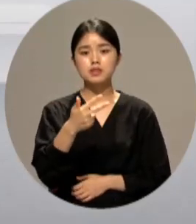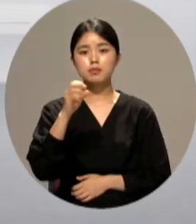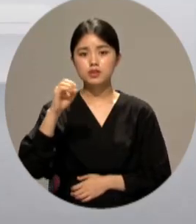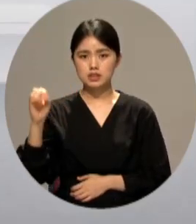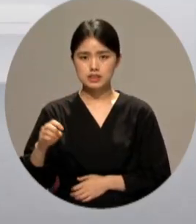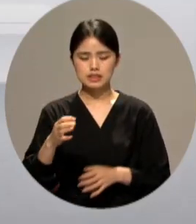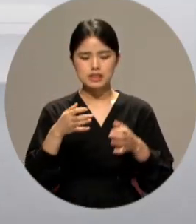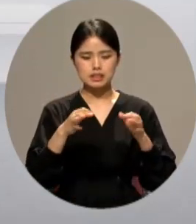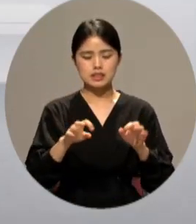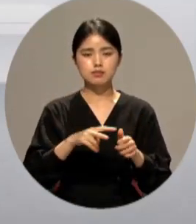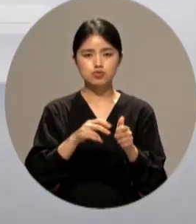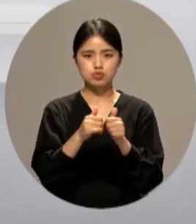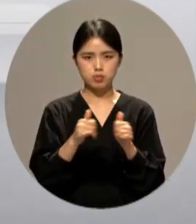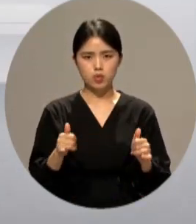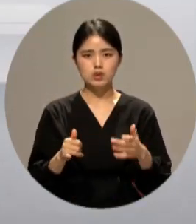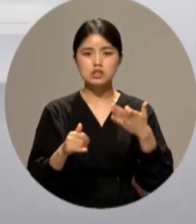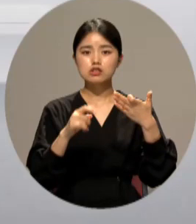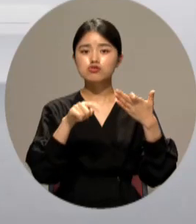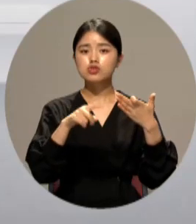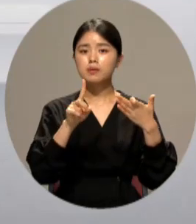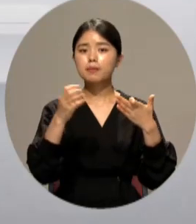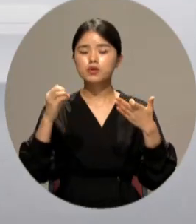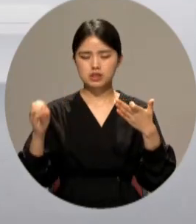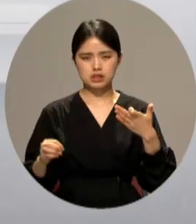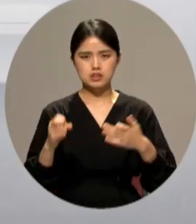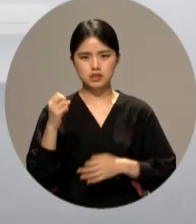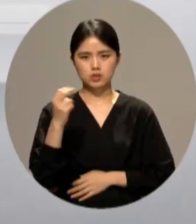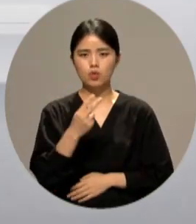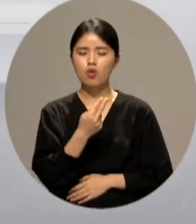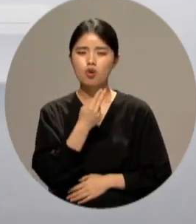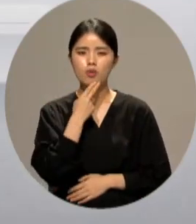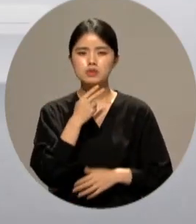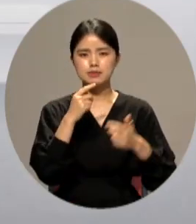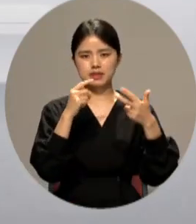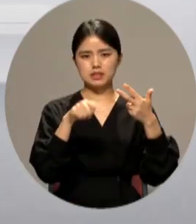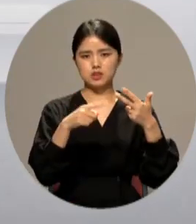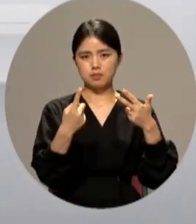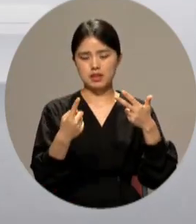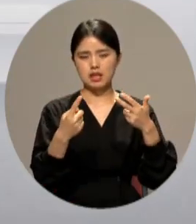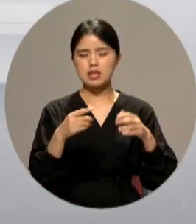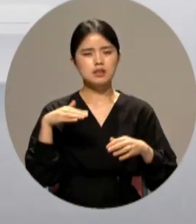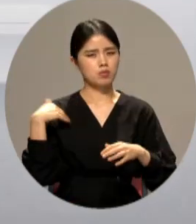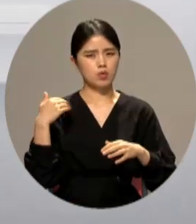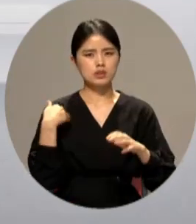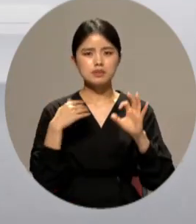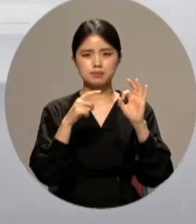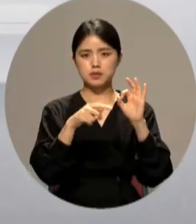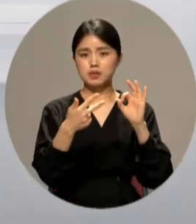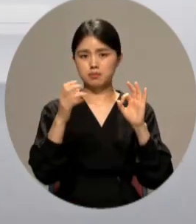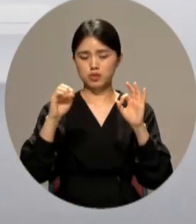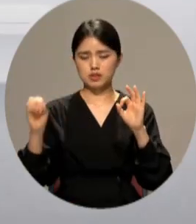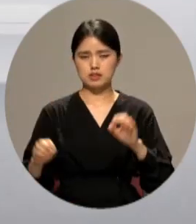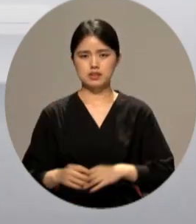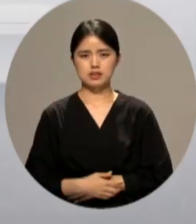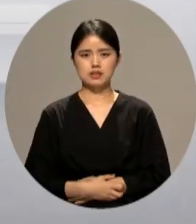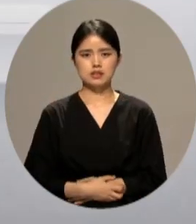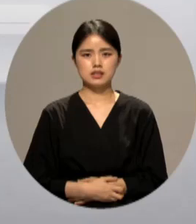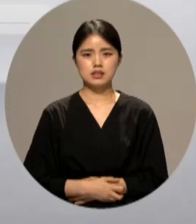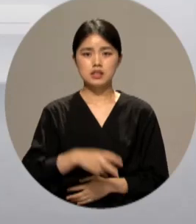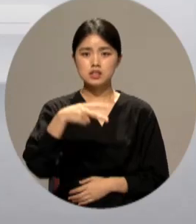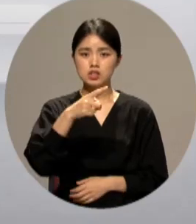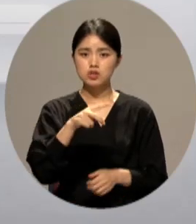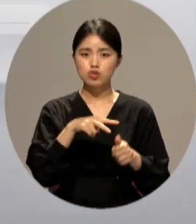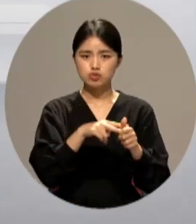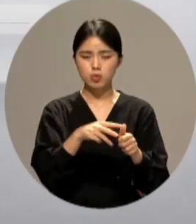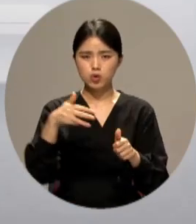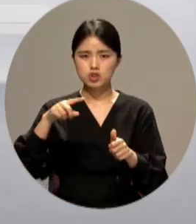김윤태 오브 59.1% 얻고 없음 7점 1 잘 모름 10.7% 였습니다 서우 보와